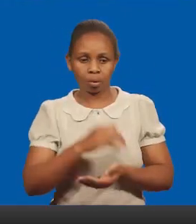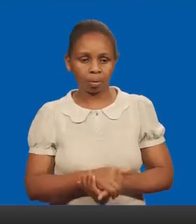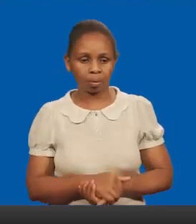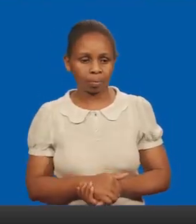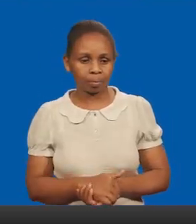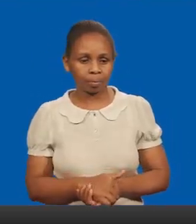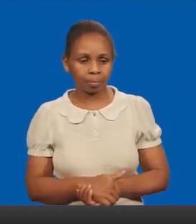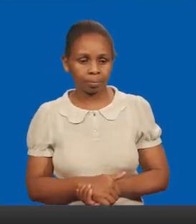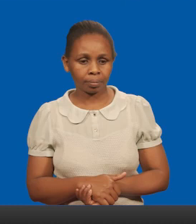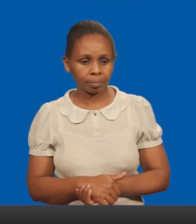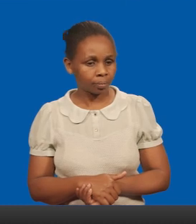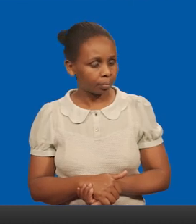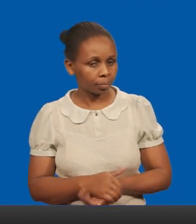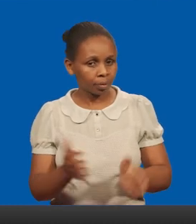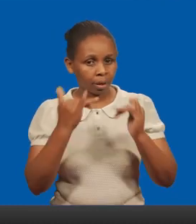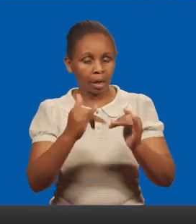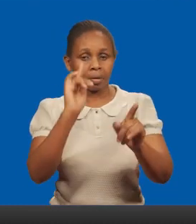Ruto.